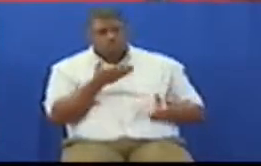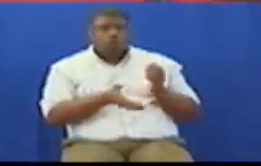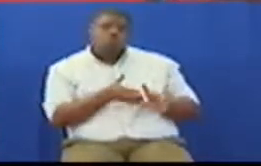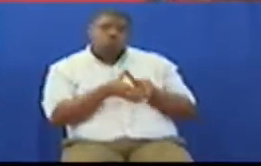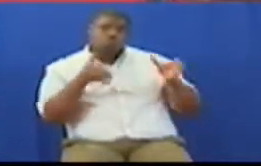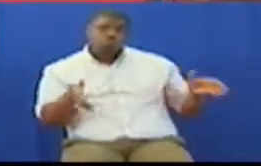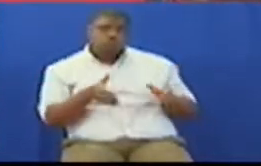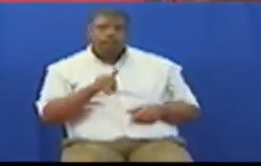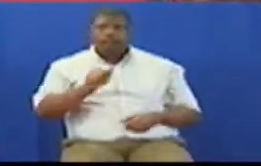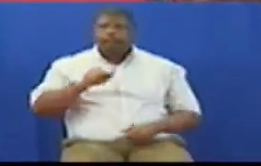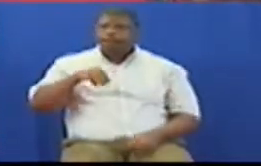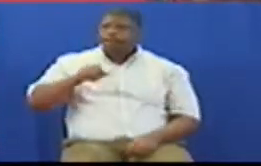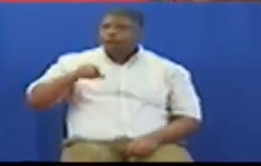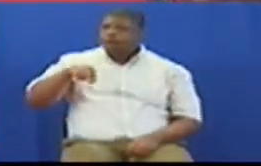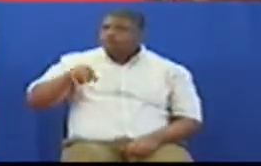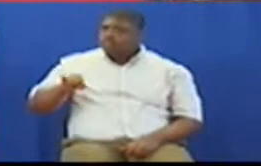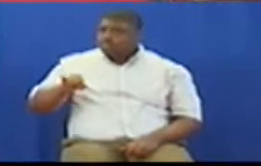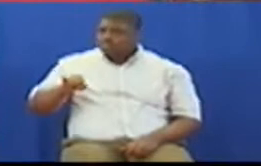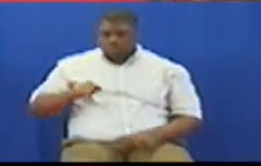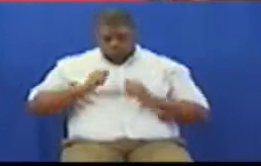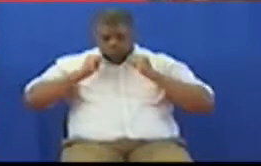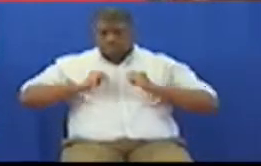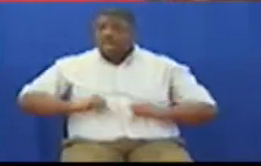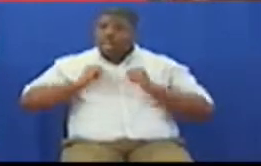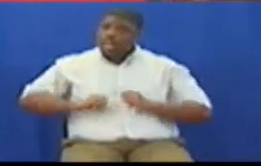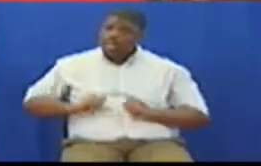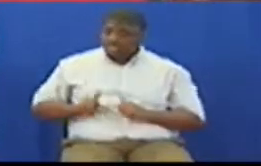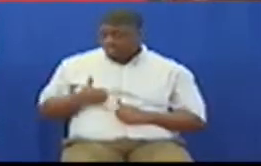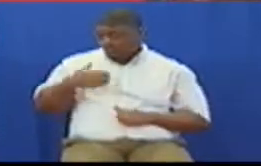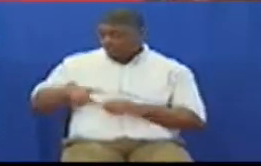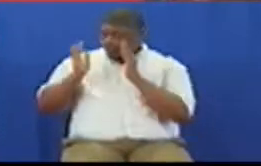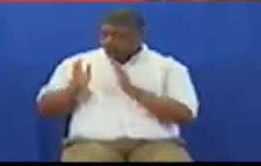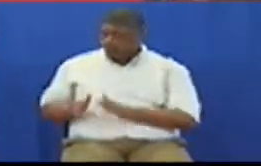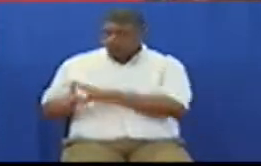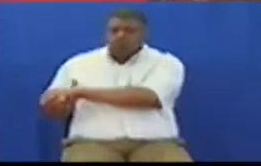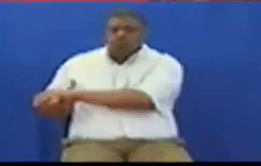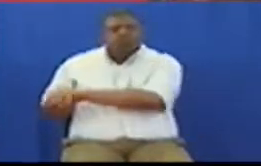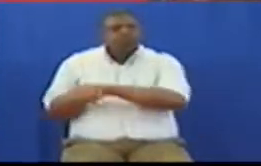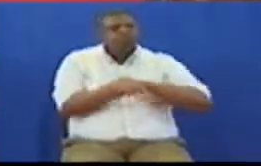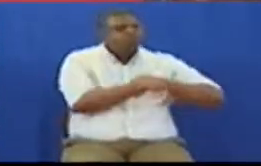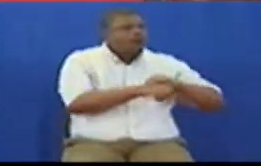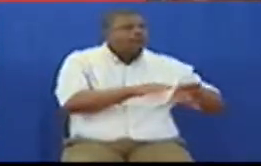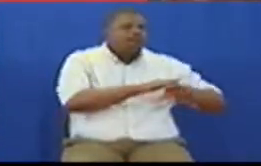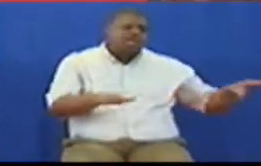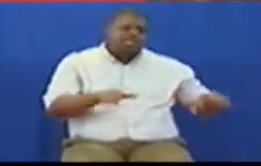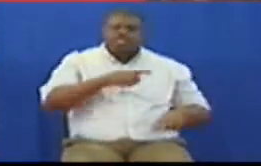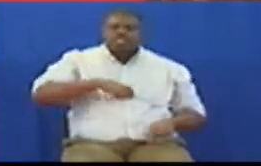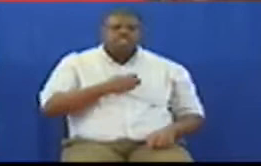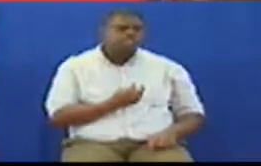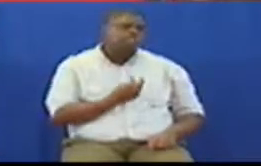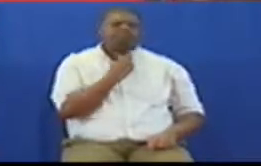kwa amani, ambapo kwenye ziara ya Waziri Mkuu pia tulikuwa tumpeleke amani, lakini tulishindwa kumpeleka amani kutokana na